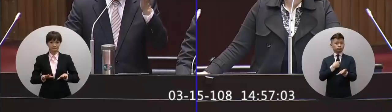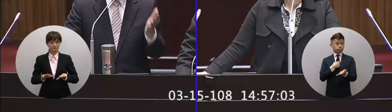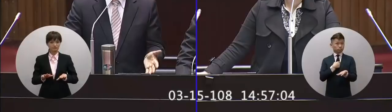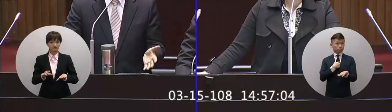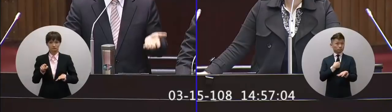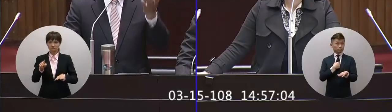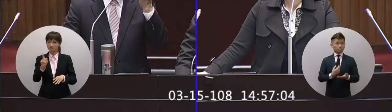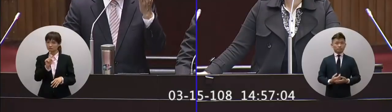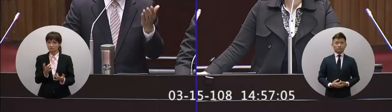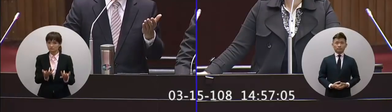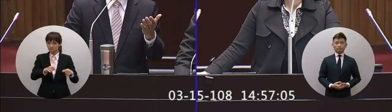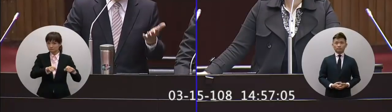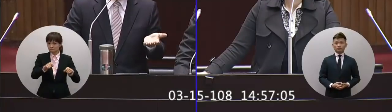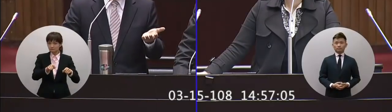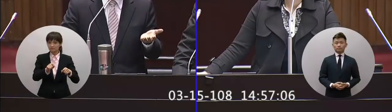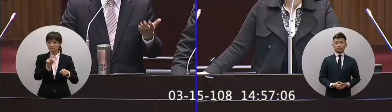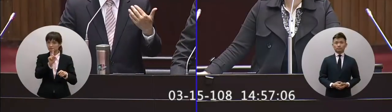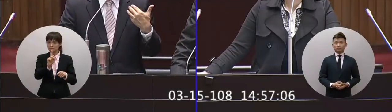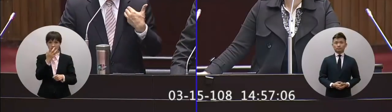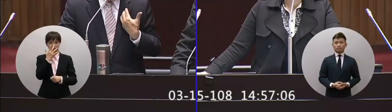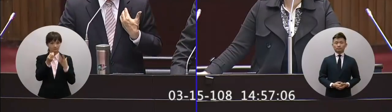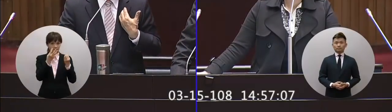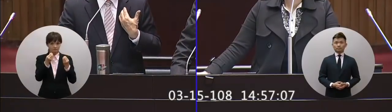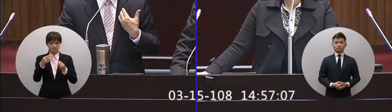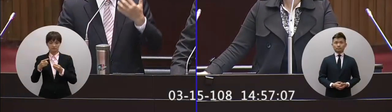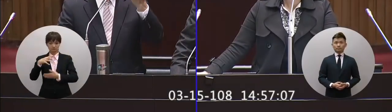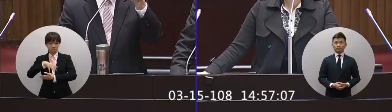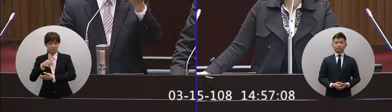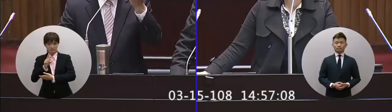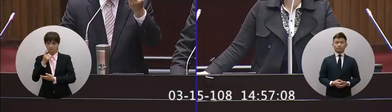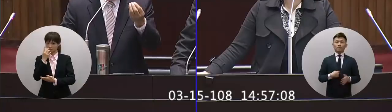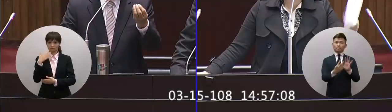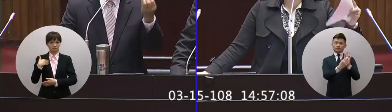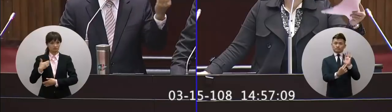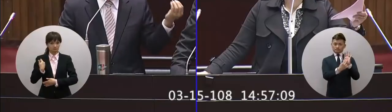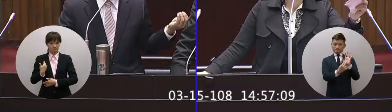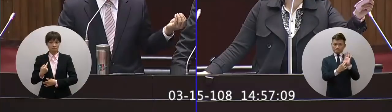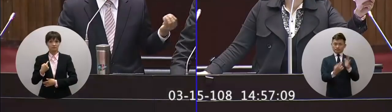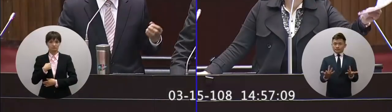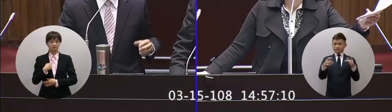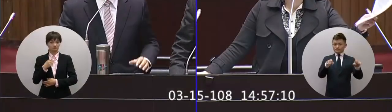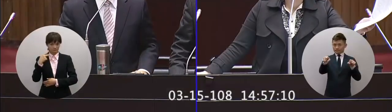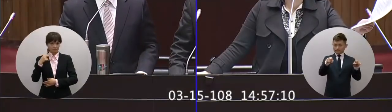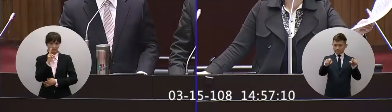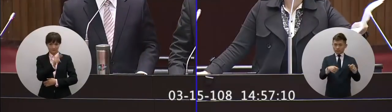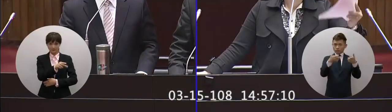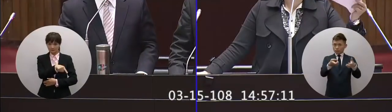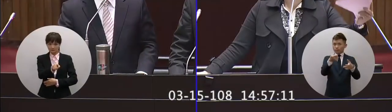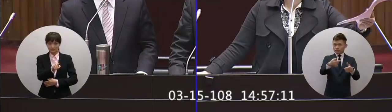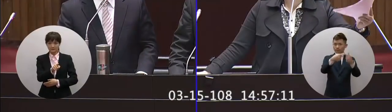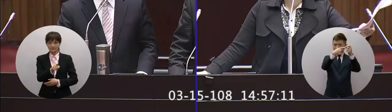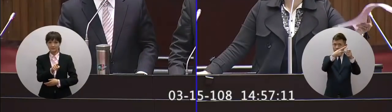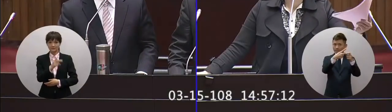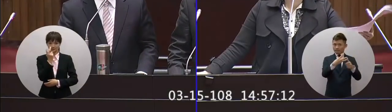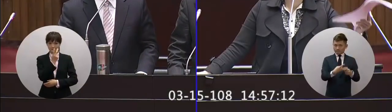知道是哪一个草案以及草案的内容，这个我不了解。 我讲的就是这个草案里面的几大重点，